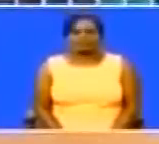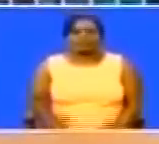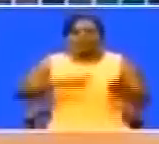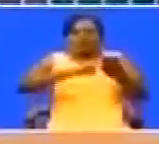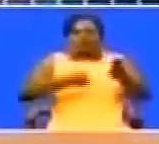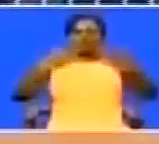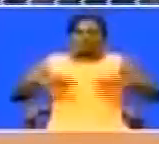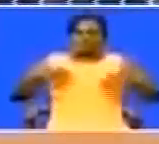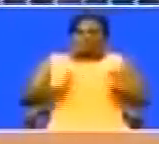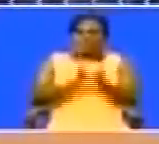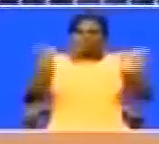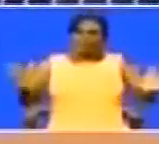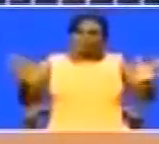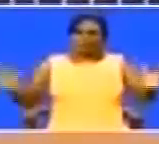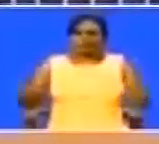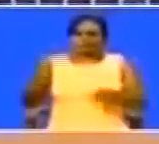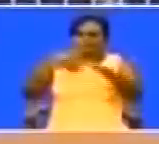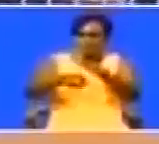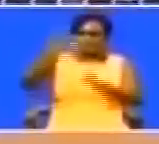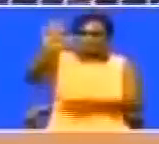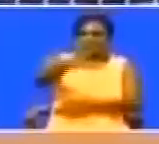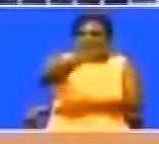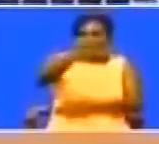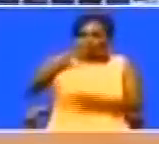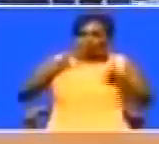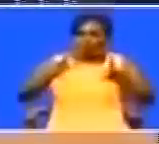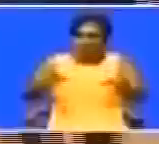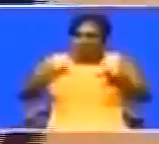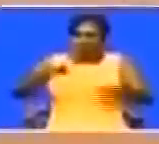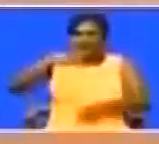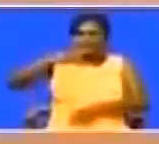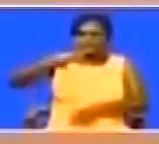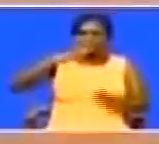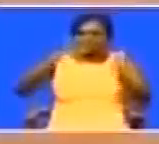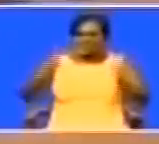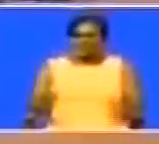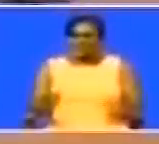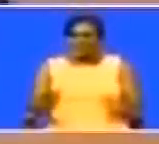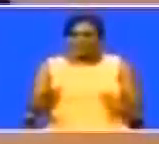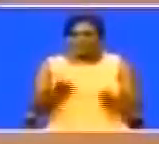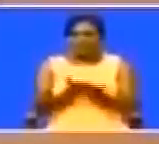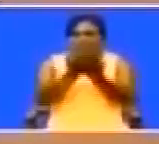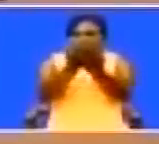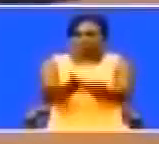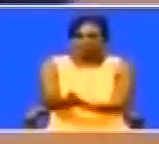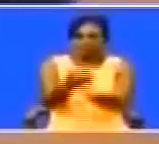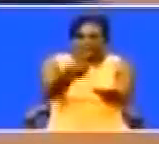Wanakandarasi na wananchi wakiungana kulivamia bunge la kaunti ya Embu kumshinikiza spika wa kaunti hiyo Kariuki Mate kuwasilisha mswada huo ujadiliwe